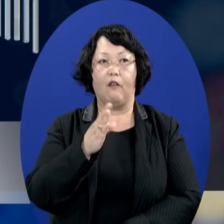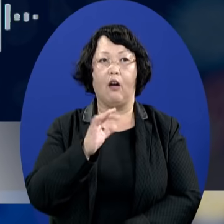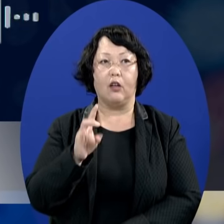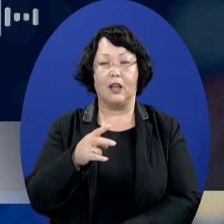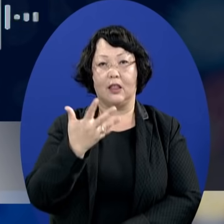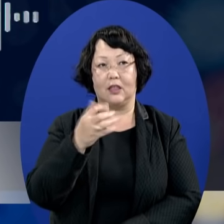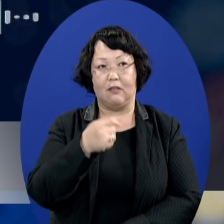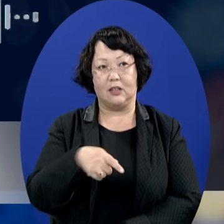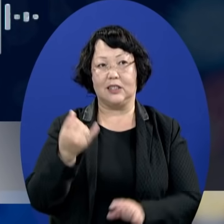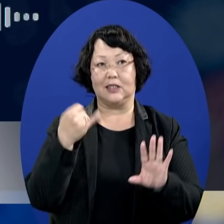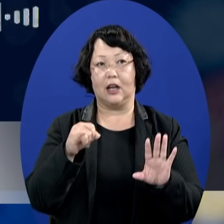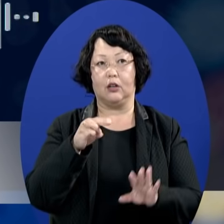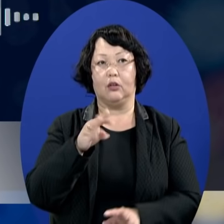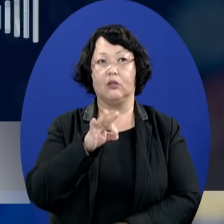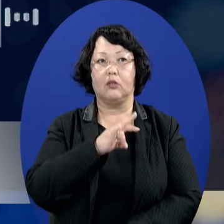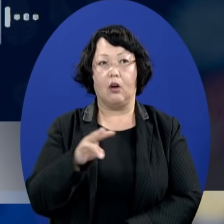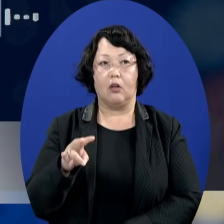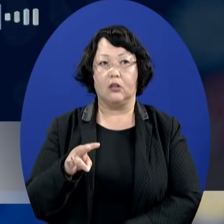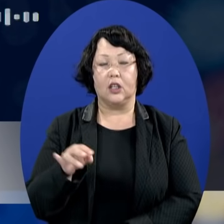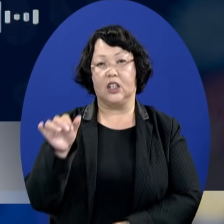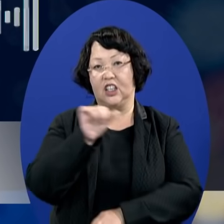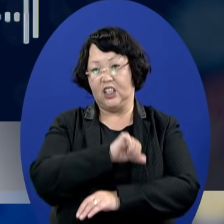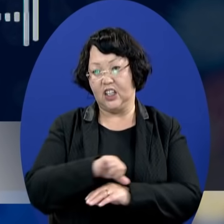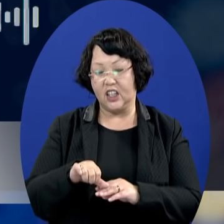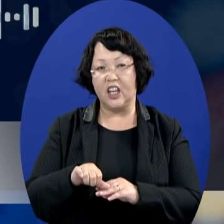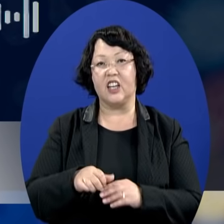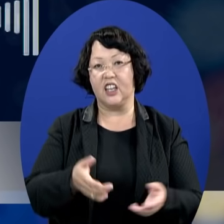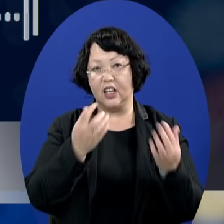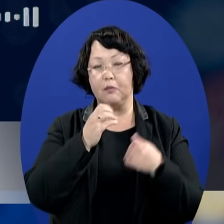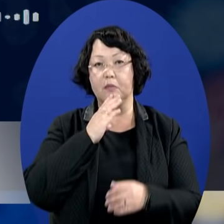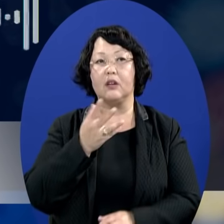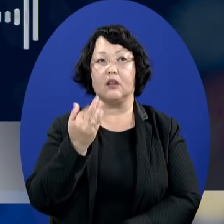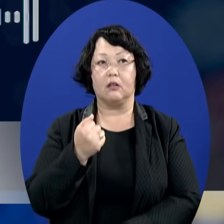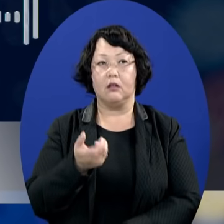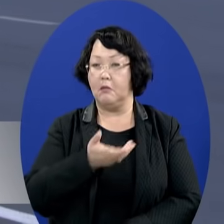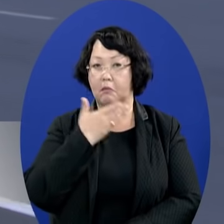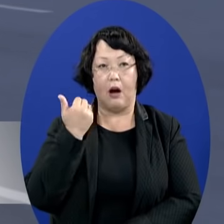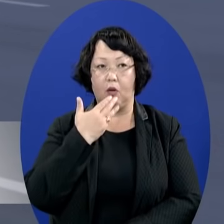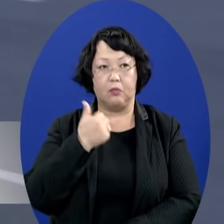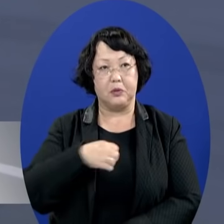50-60 тонны хөдөлж шүү. За одоо хэлээр орж ирэхээр хүлээгдэж байгаа хэд байна? Байхгүй байна, мэдэхгүй.